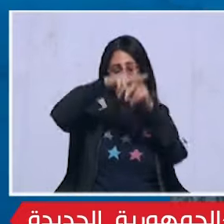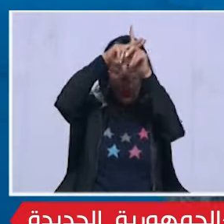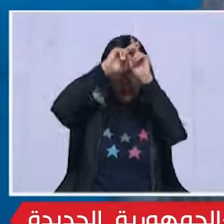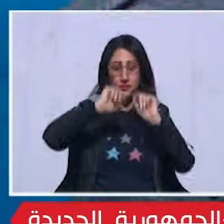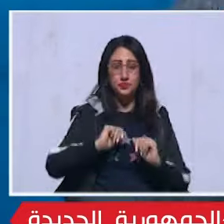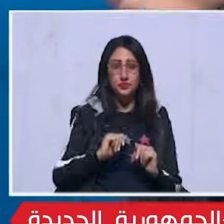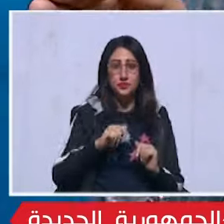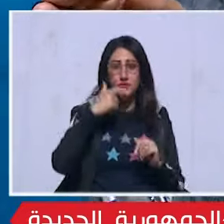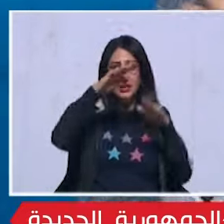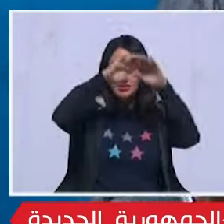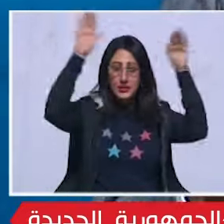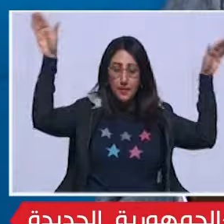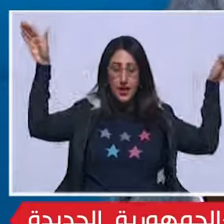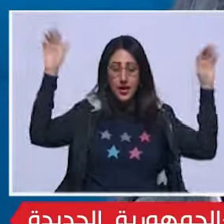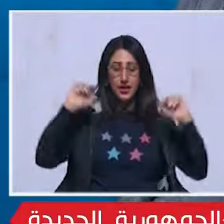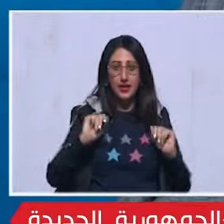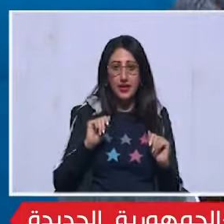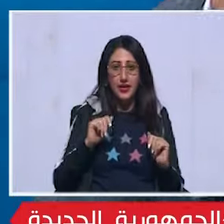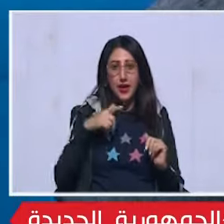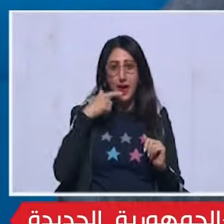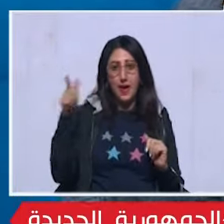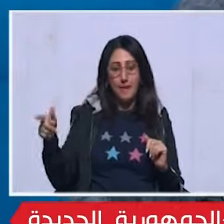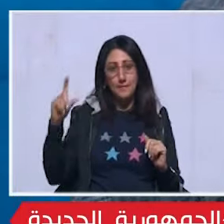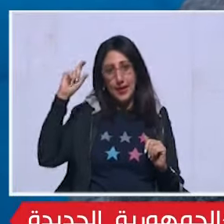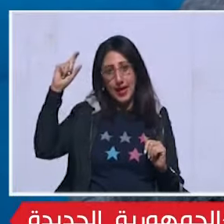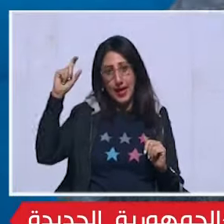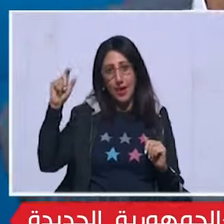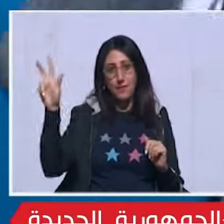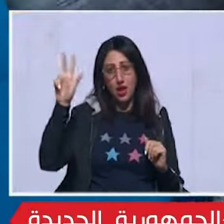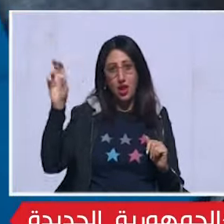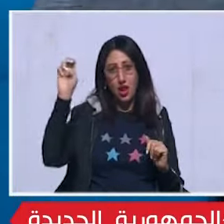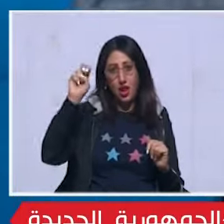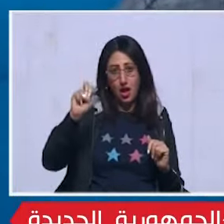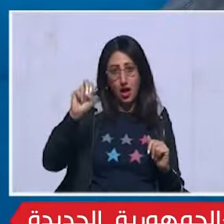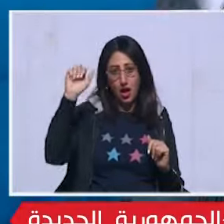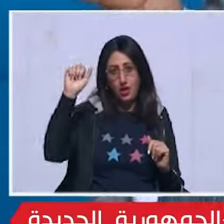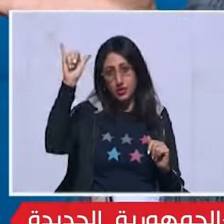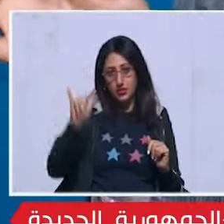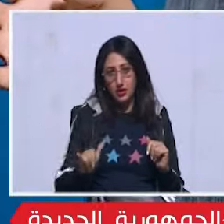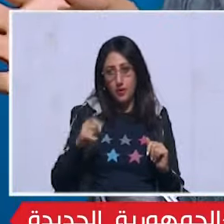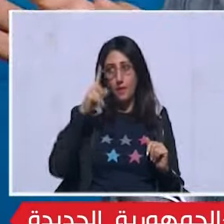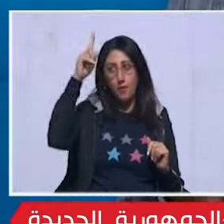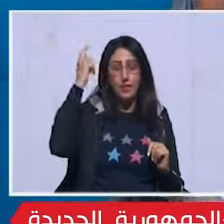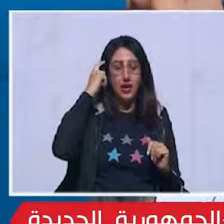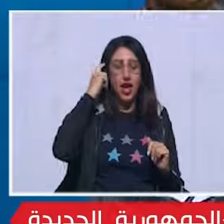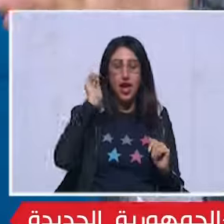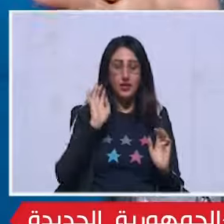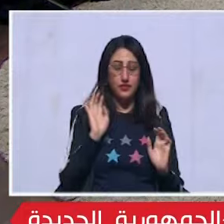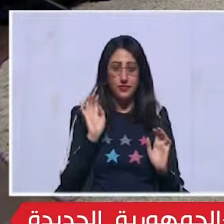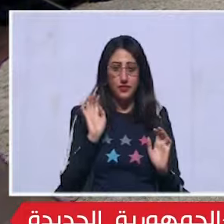سماويه من الى من المسجد الاقصى الى سدره المنتهى الى حيث لا يعلم الا الله عز وجل